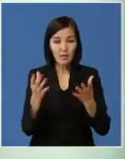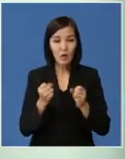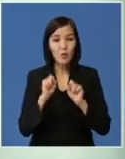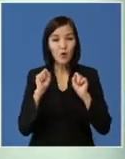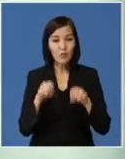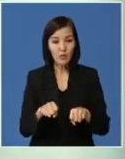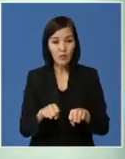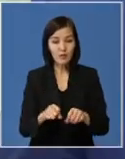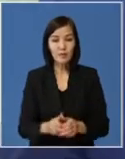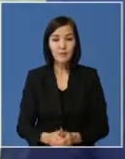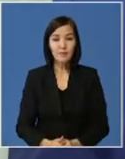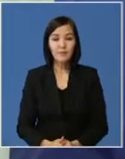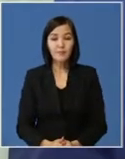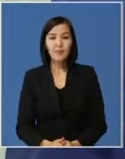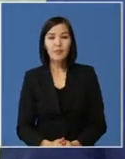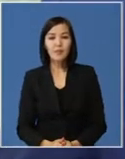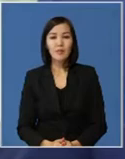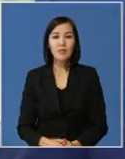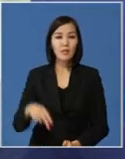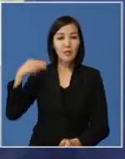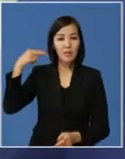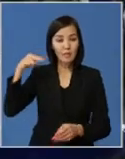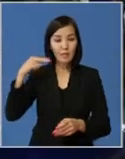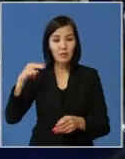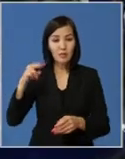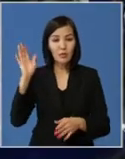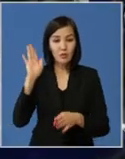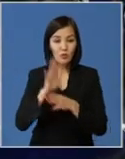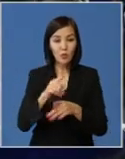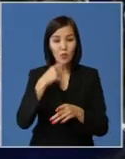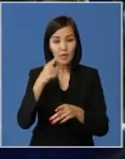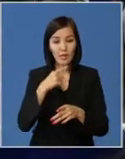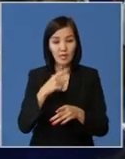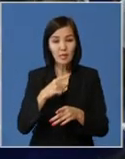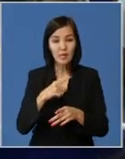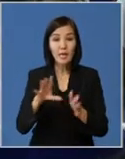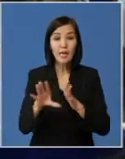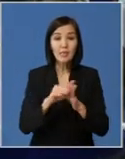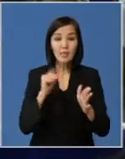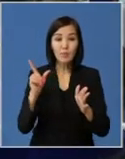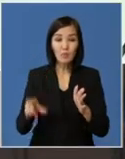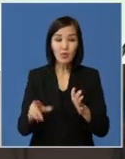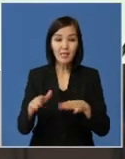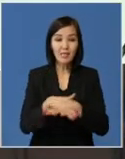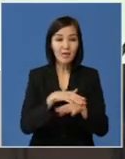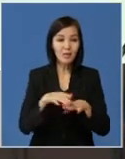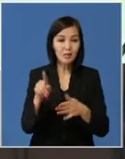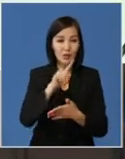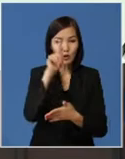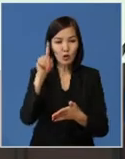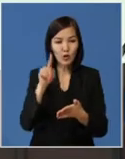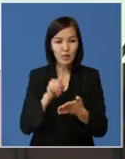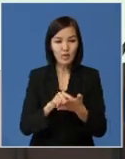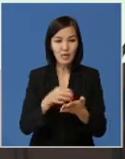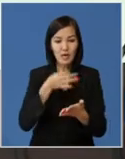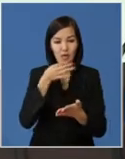Осындай жағдайға жеттік. Осының бәрі елбасының жолдауында айтылған. Кездесу соңынан депутат ел тарапынан қойылған кейбір түйткілді мәселелерді